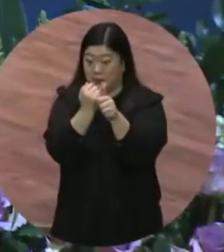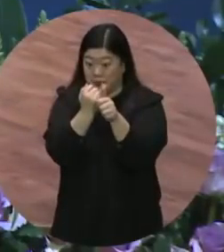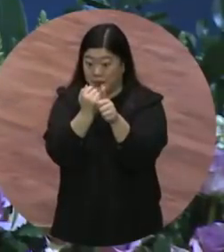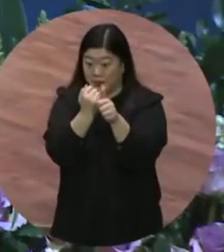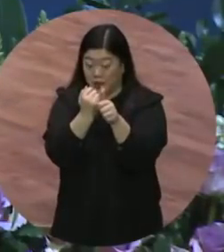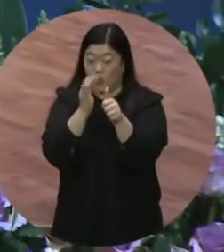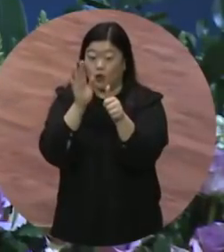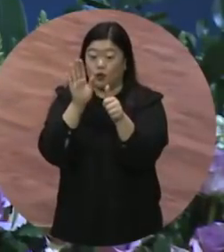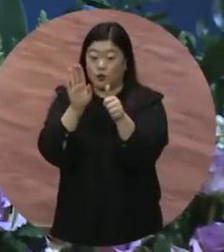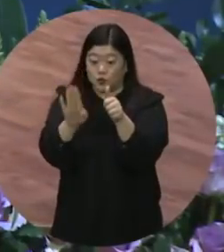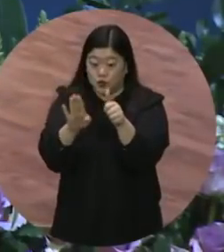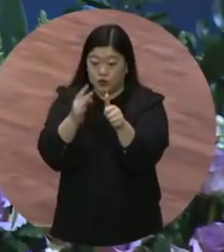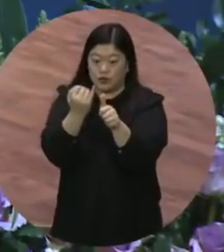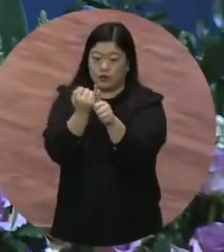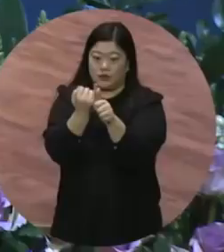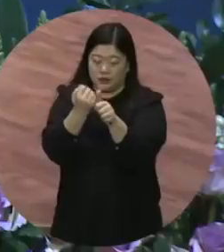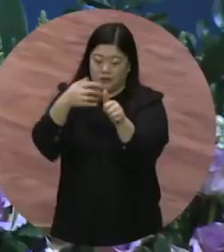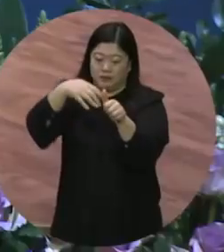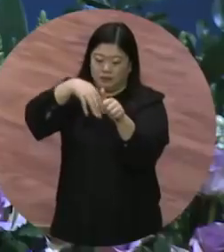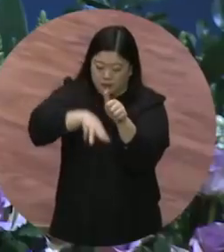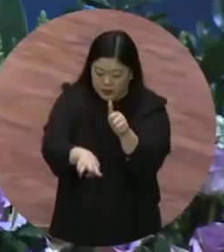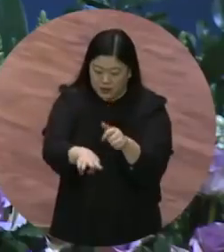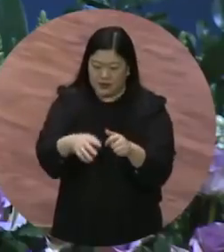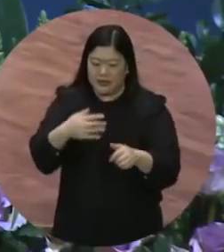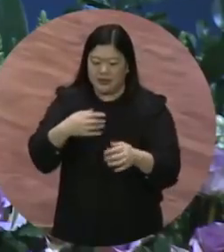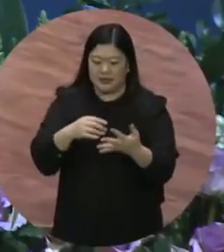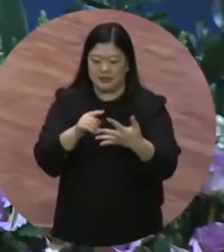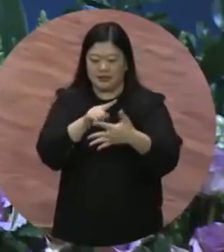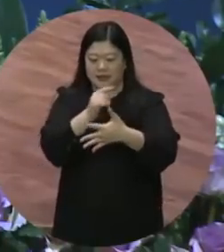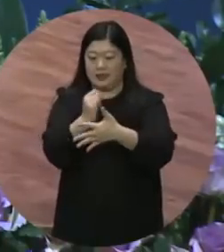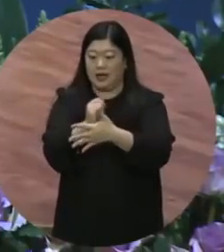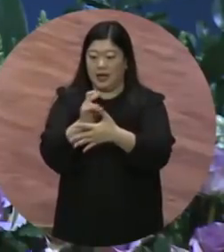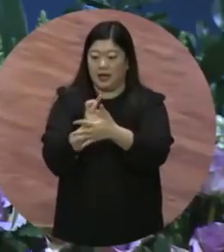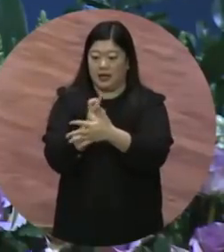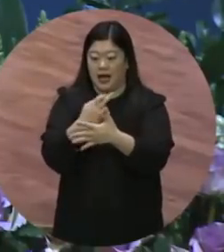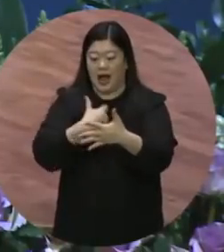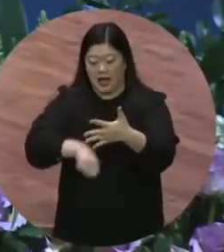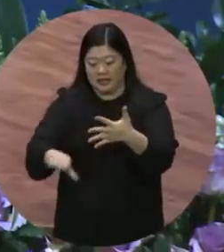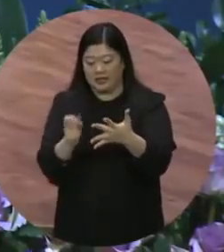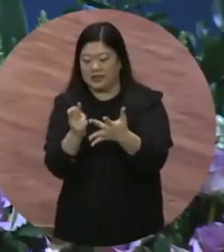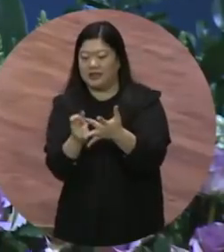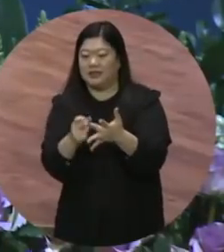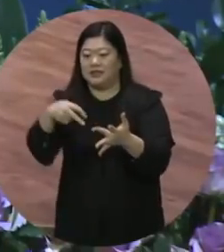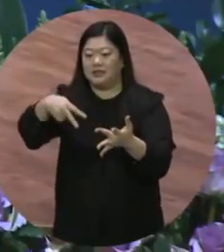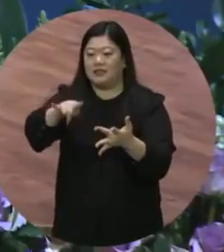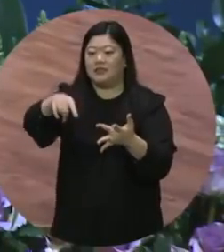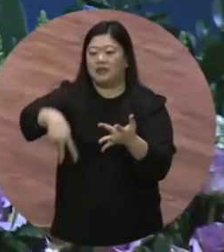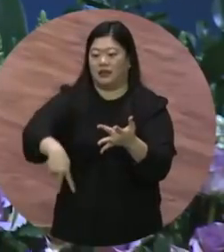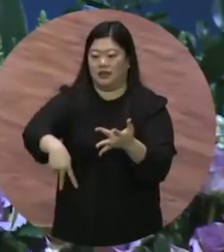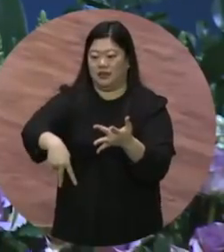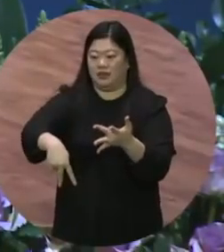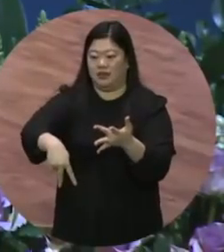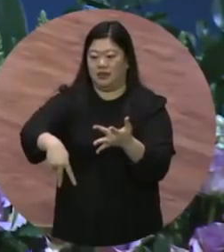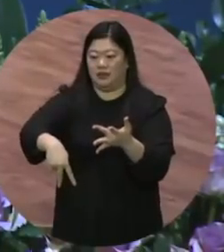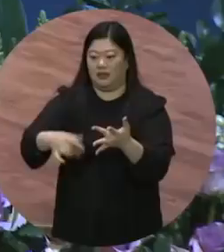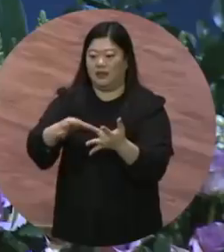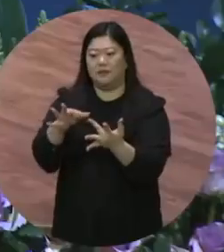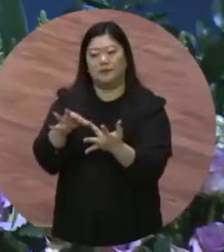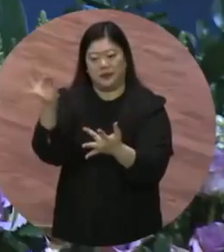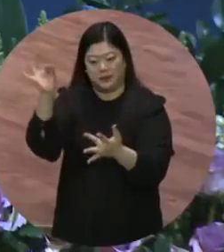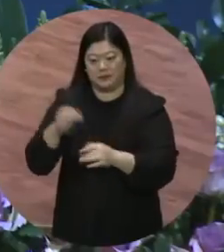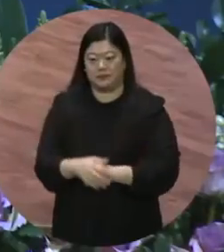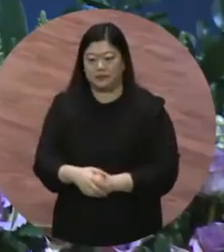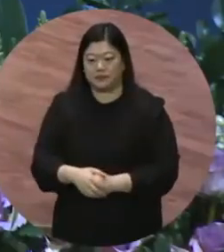성경은 셋을 선택했어요. 첫사람 아담이 930세를 상수하고 죽었습니다. 그